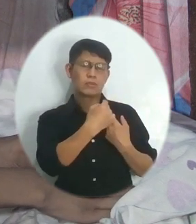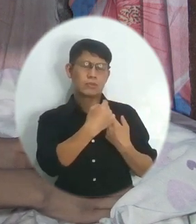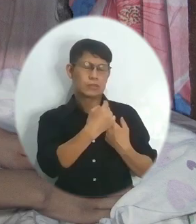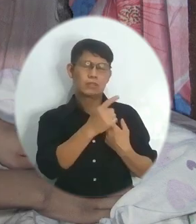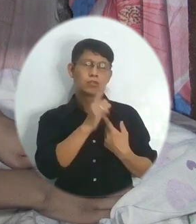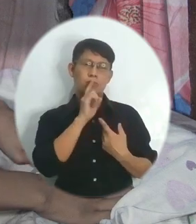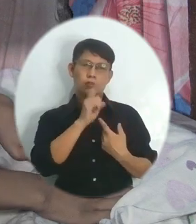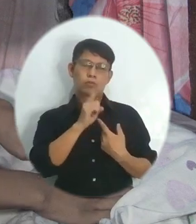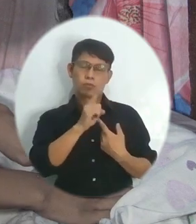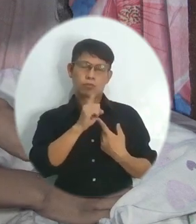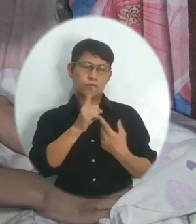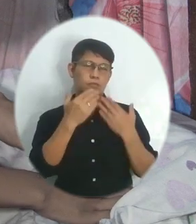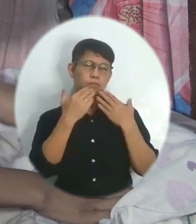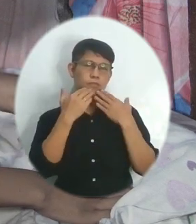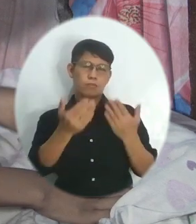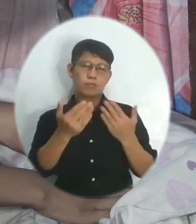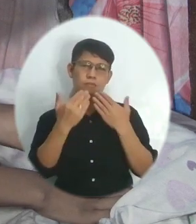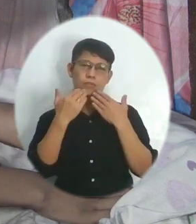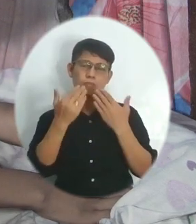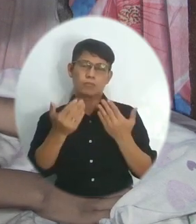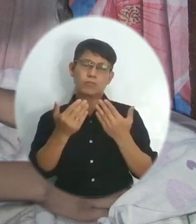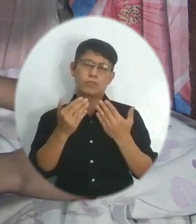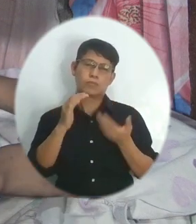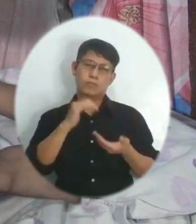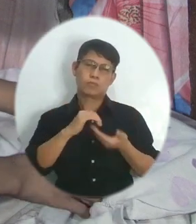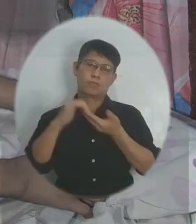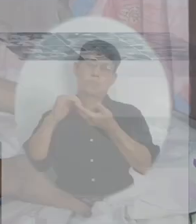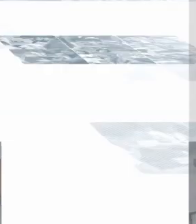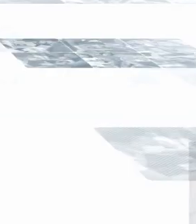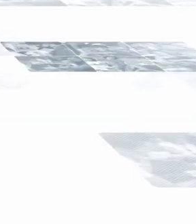nag-sumagot. Sobrang nagpapasalamat po.